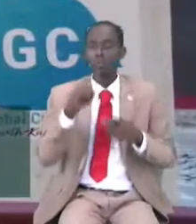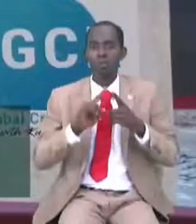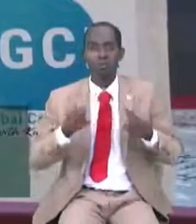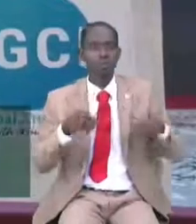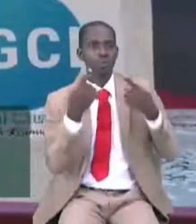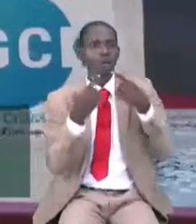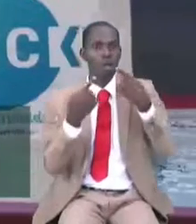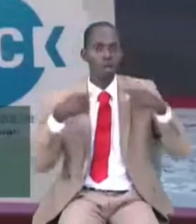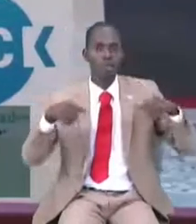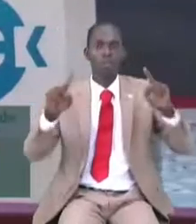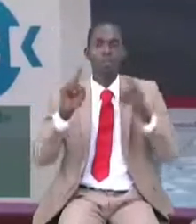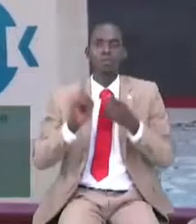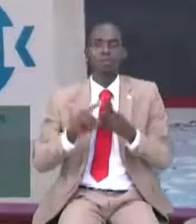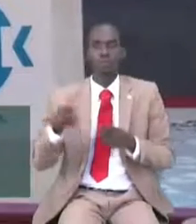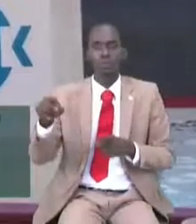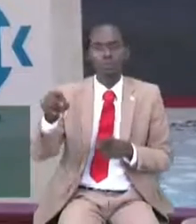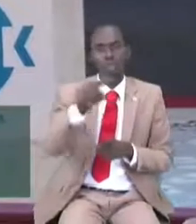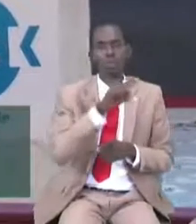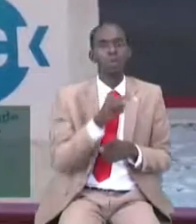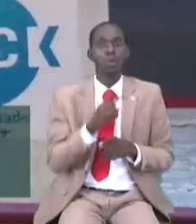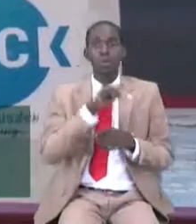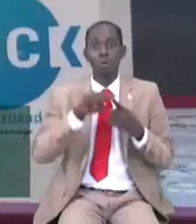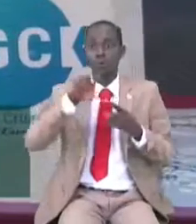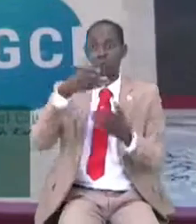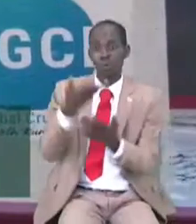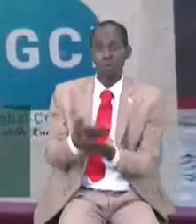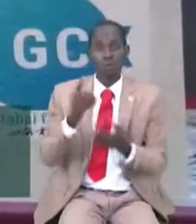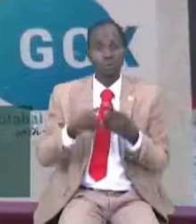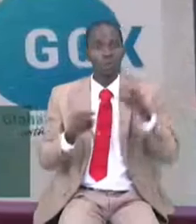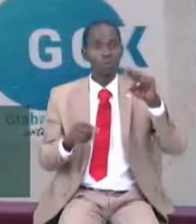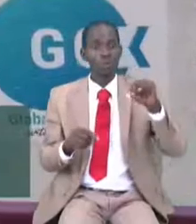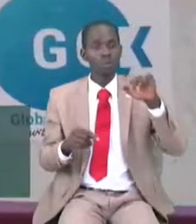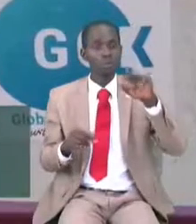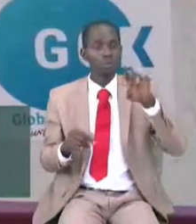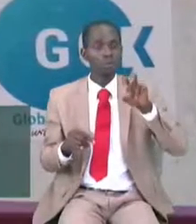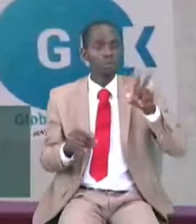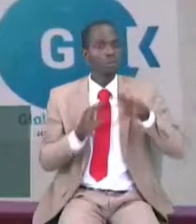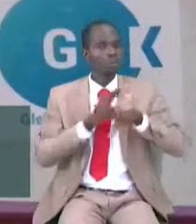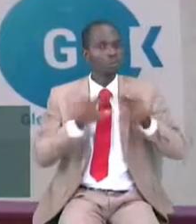ne soustrais rien, n'ajoute rien. Arrivé à Ninive,